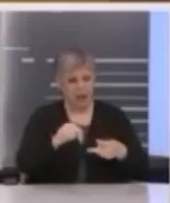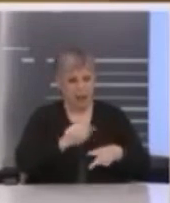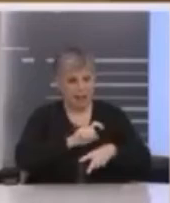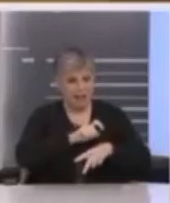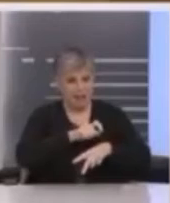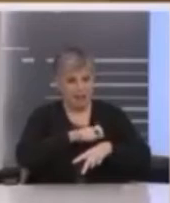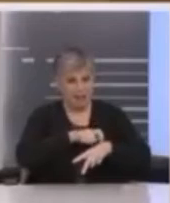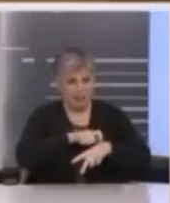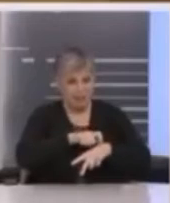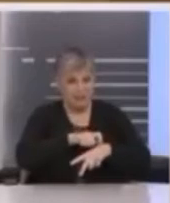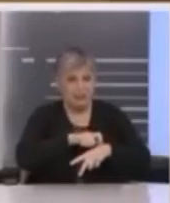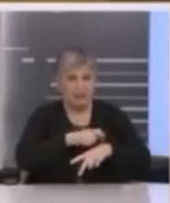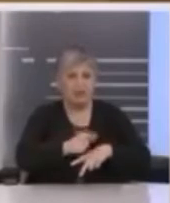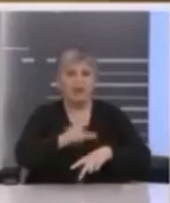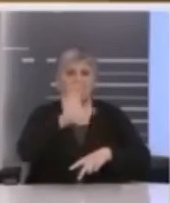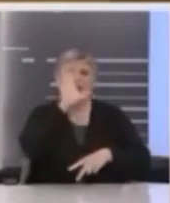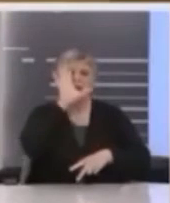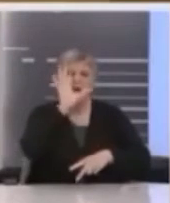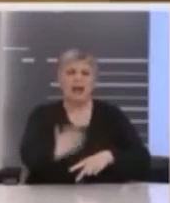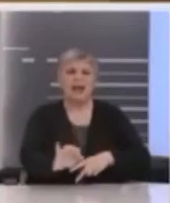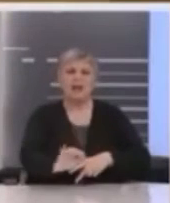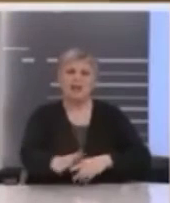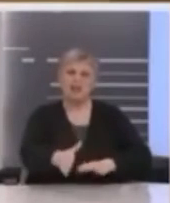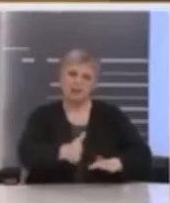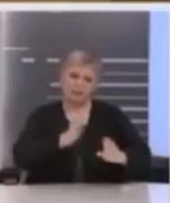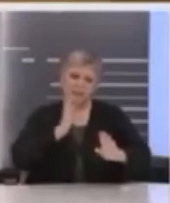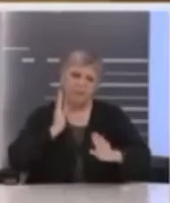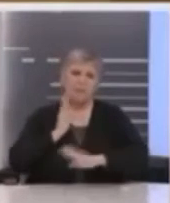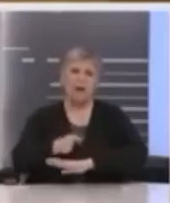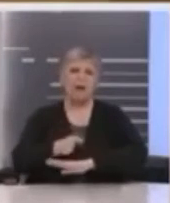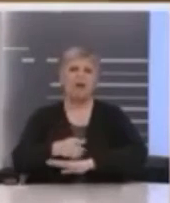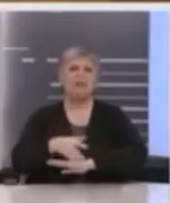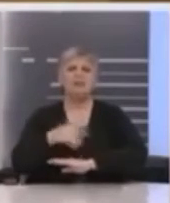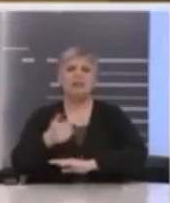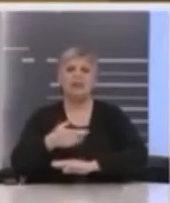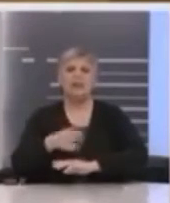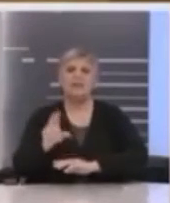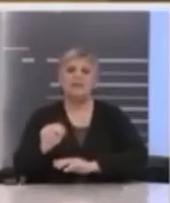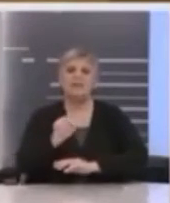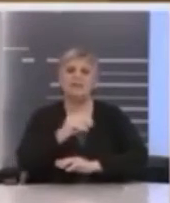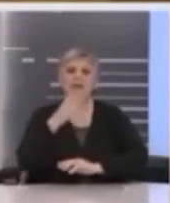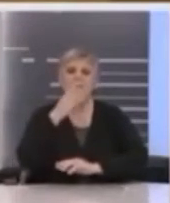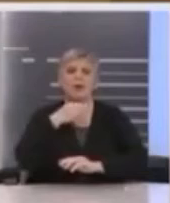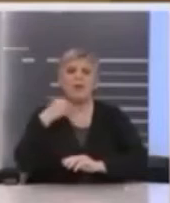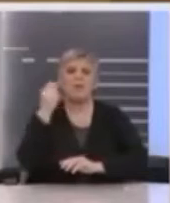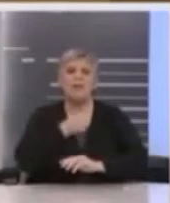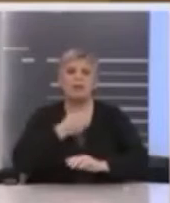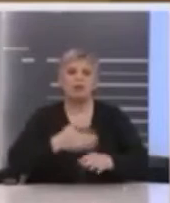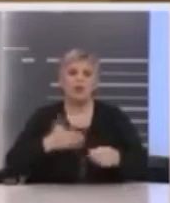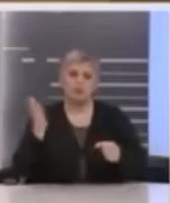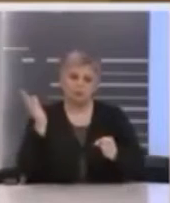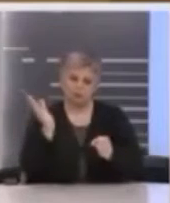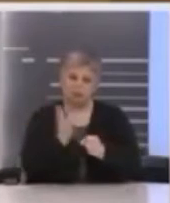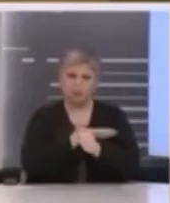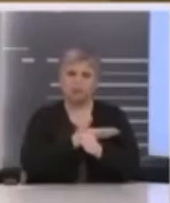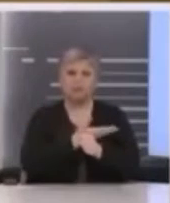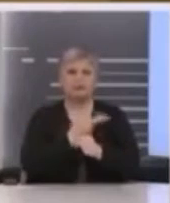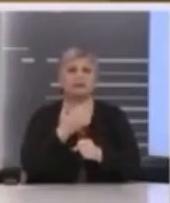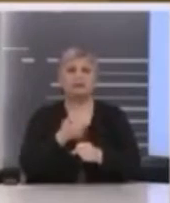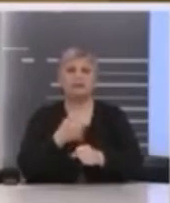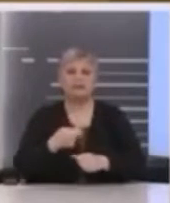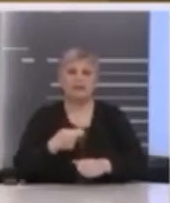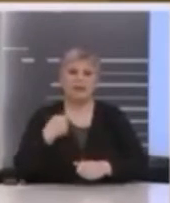απόλυτη, εμψυχρό, κοινική θυσία της προοπτικής της εθνικής οικονομίας,